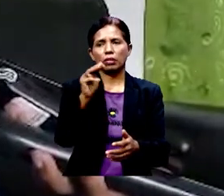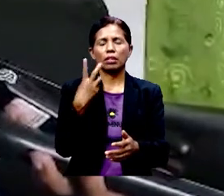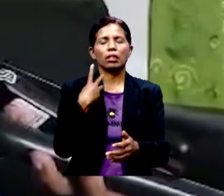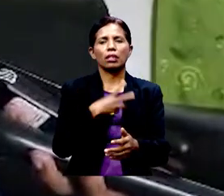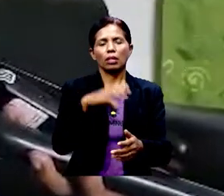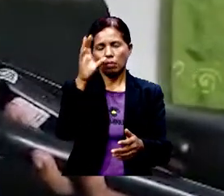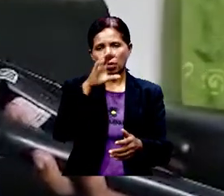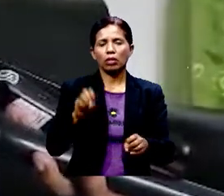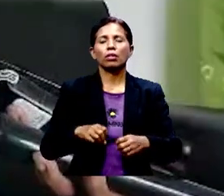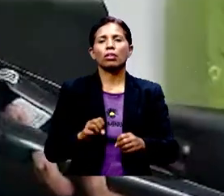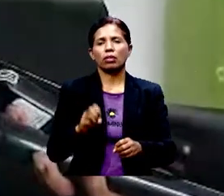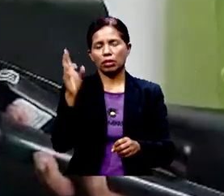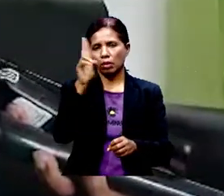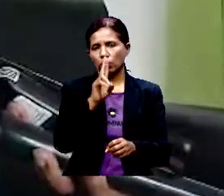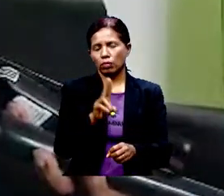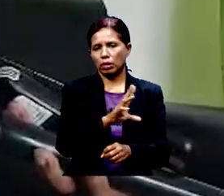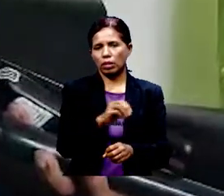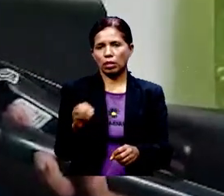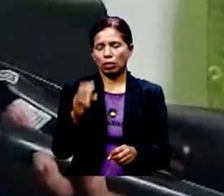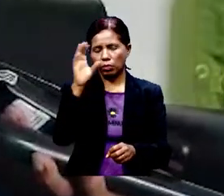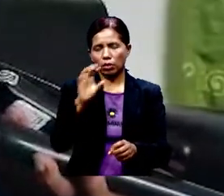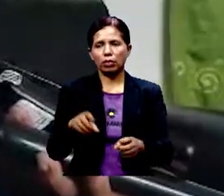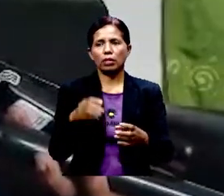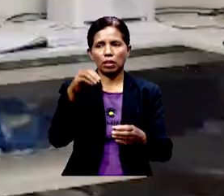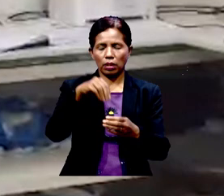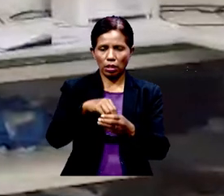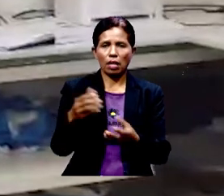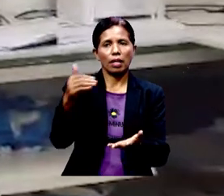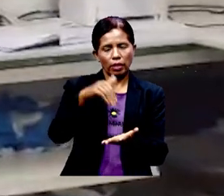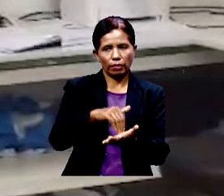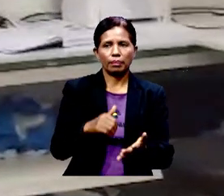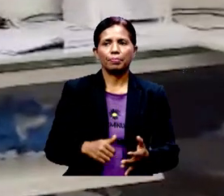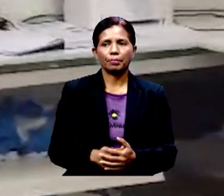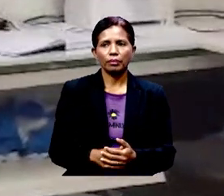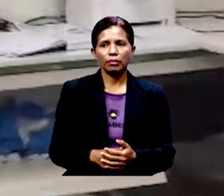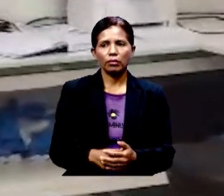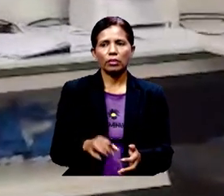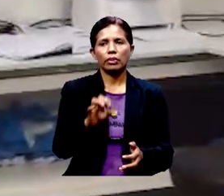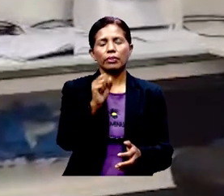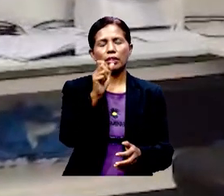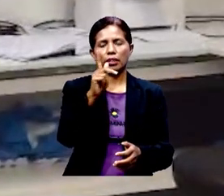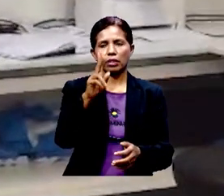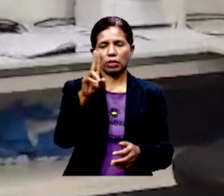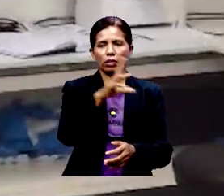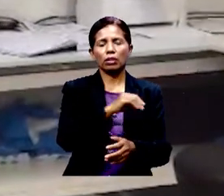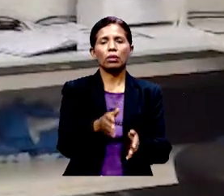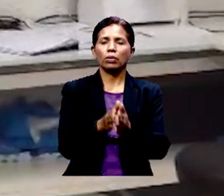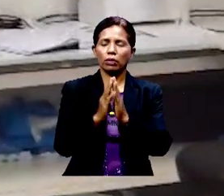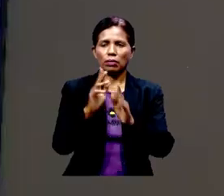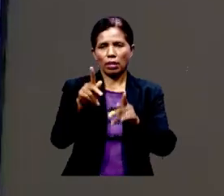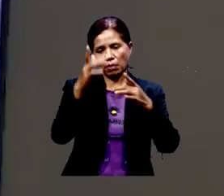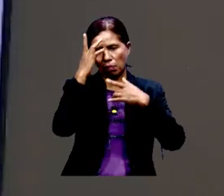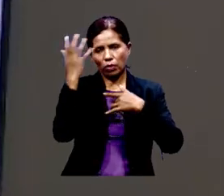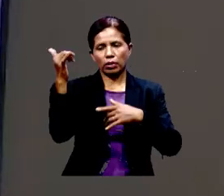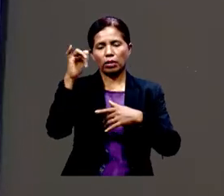tok, ita usakan tok nye ia, ita tau ba nia bela lauk ya paliona. O situação é Francisco Armando Costa, russo ba paciente, sira